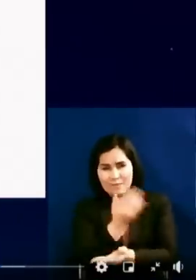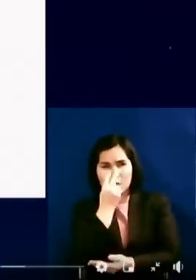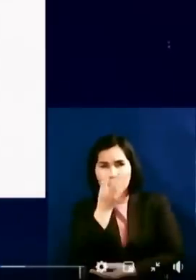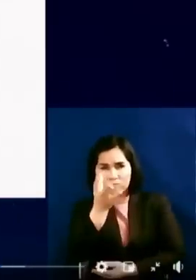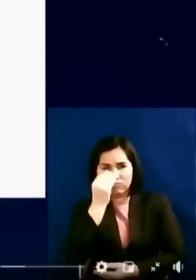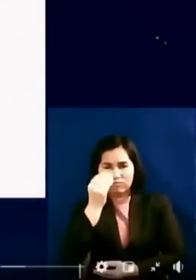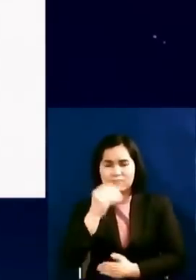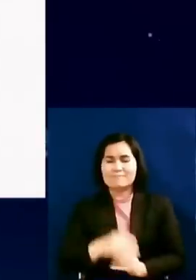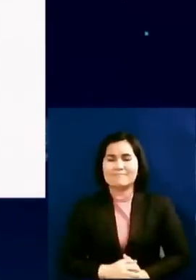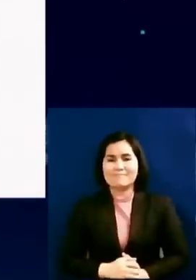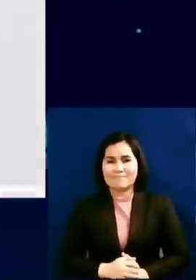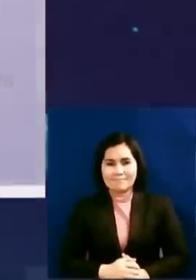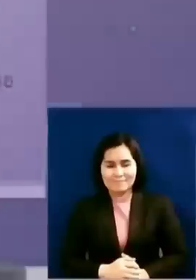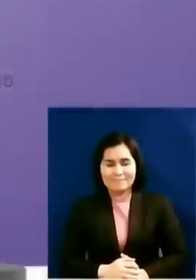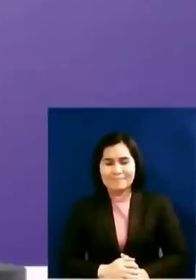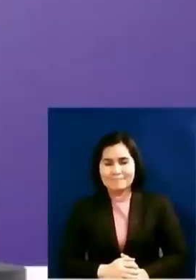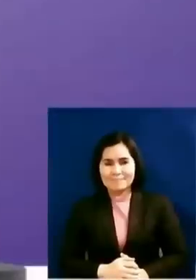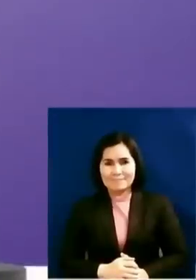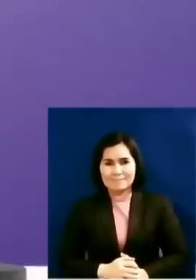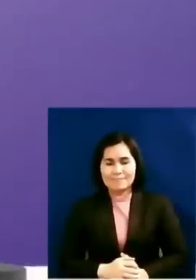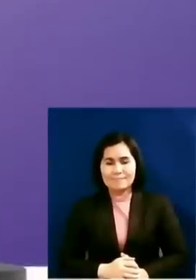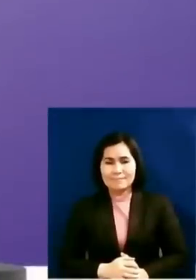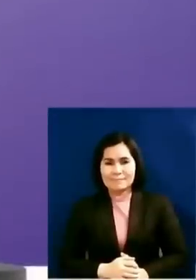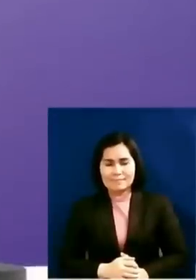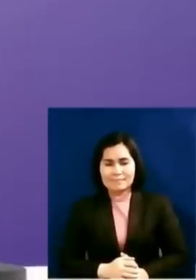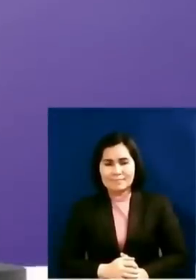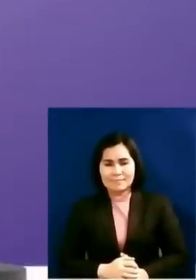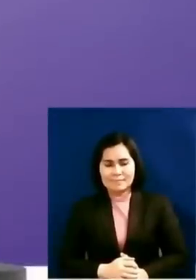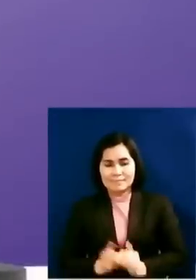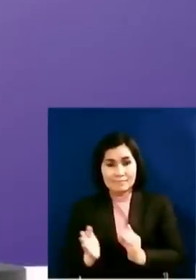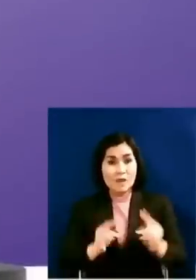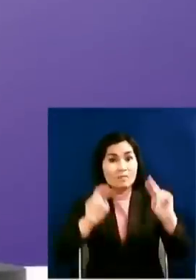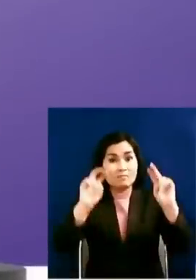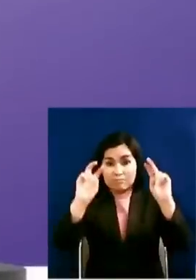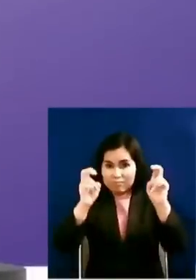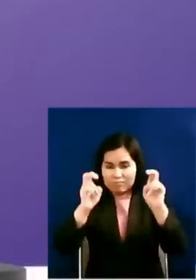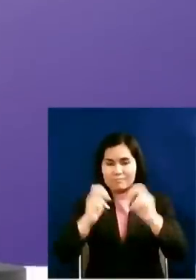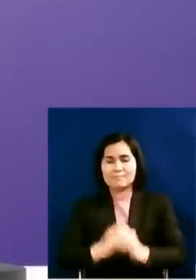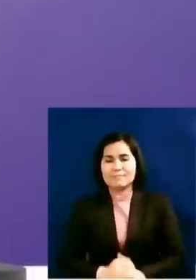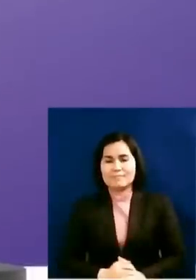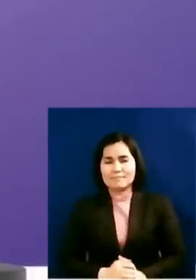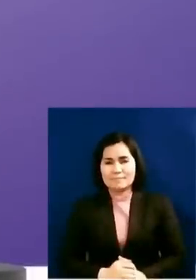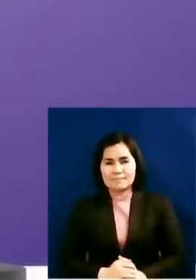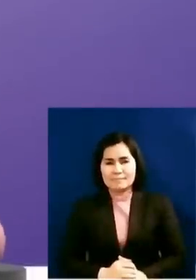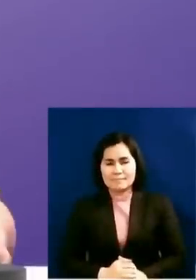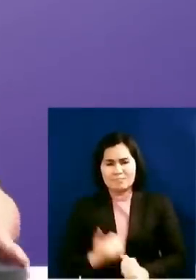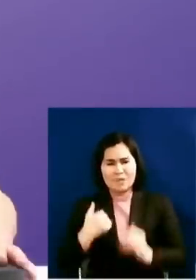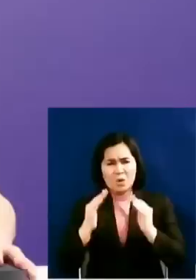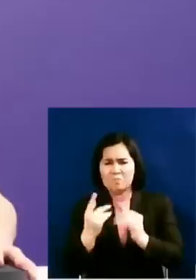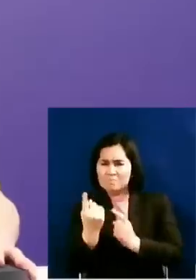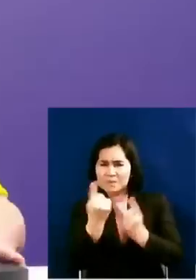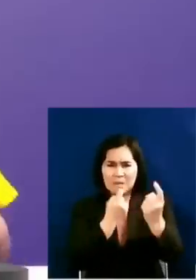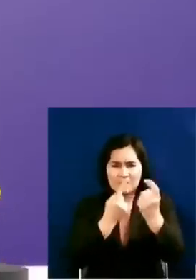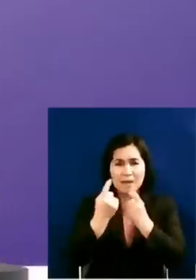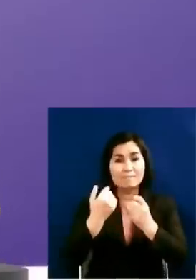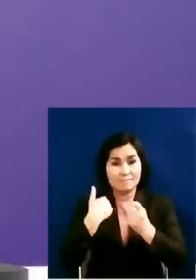ให้กับพี่น้องสื่อมวลชนกับพี่น้องประชาชนทราบเป็นระยะนะครับส่วนอีกประการหนึ่งนะครับที่มีหลายท่านสอบถามนะ